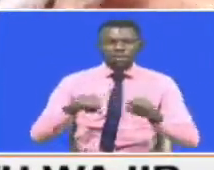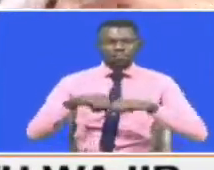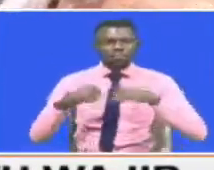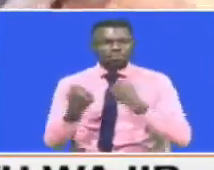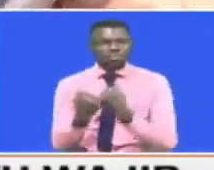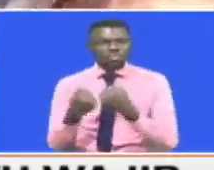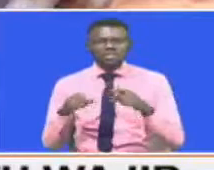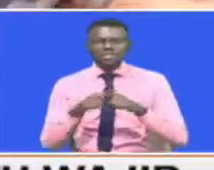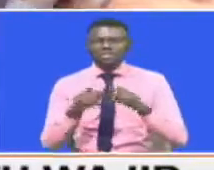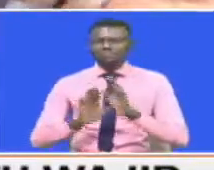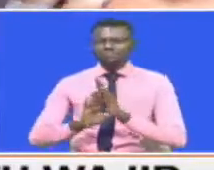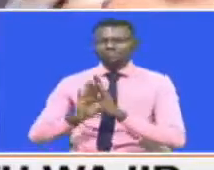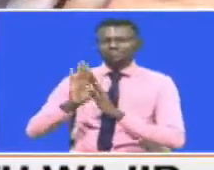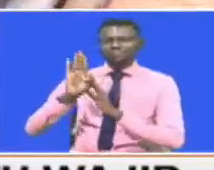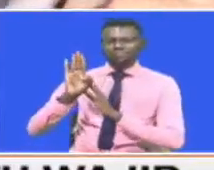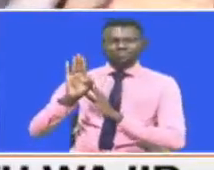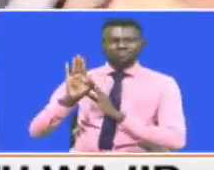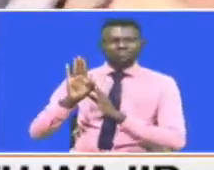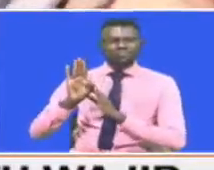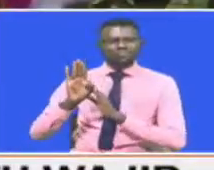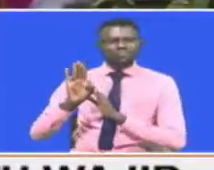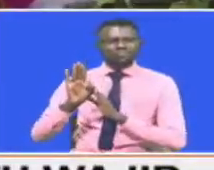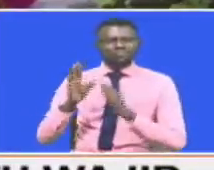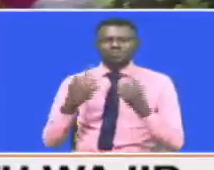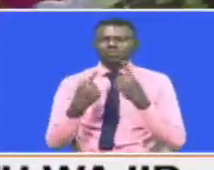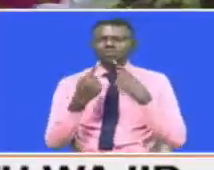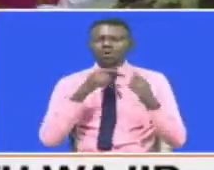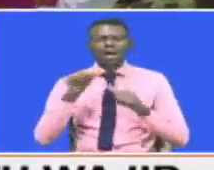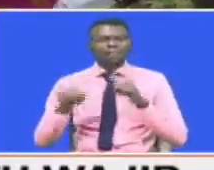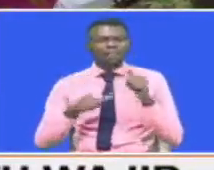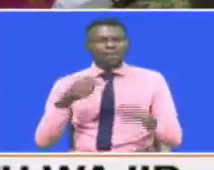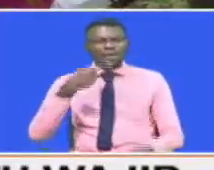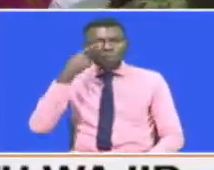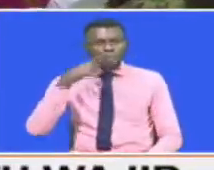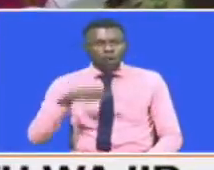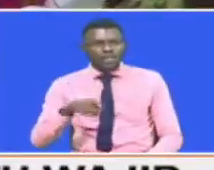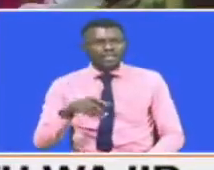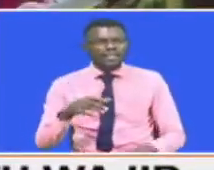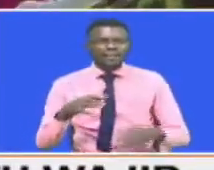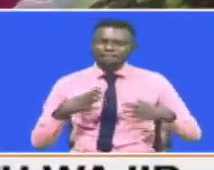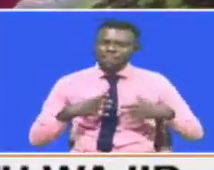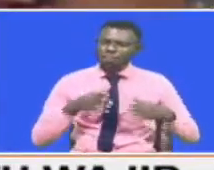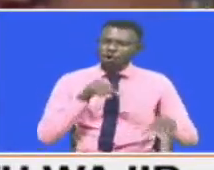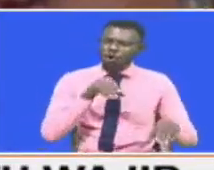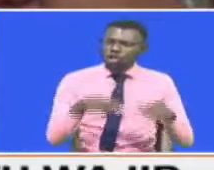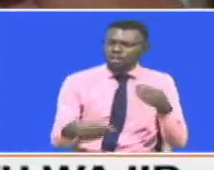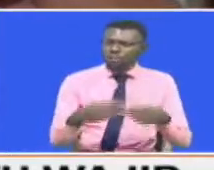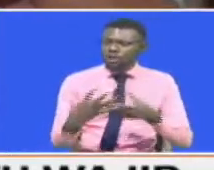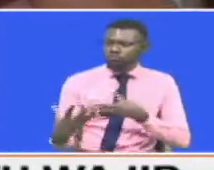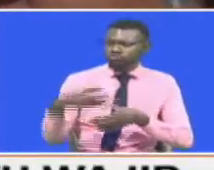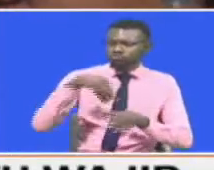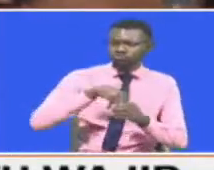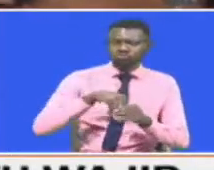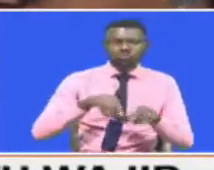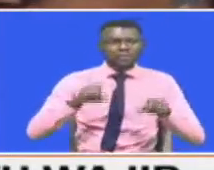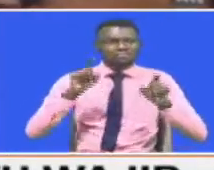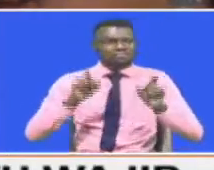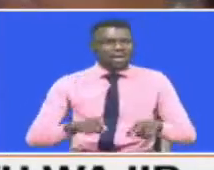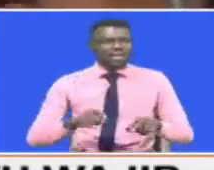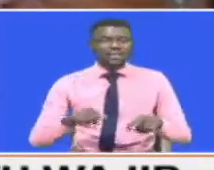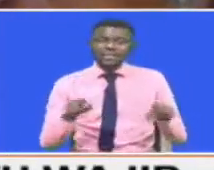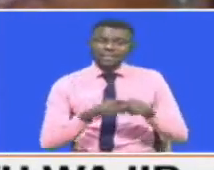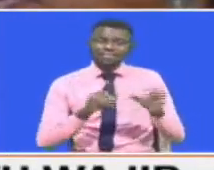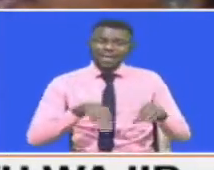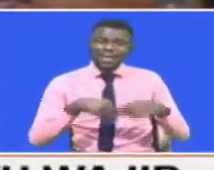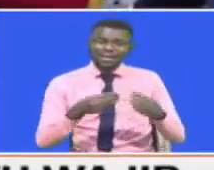wa maendeleo. Mutari alizungumzia sera kuhusu ujumuishwaji wa walemavu akisema kuwa walemavu wanapaswa kupewa nafasi